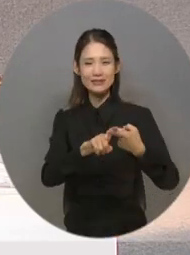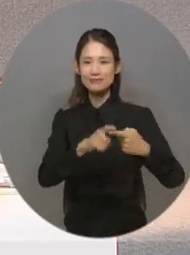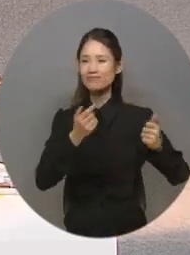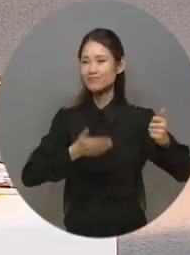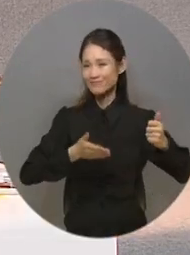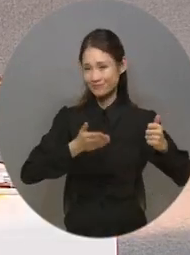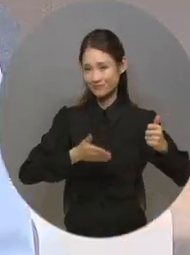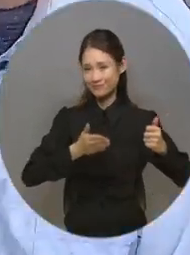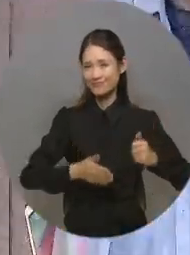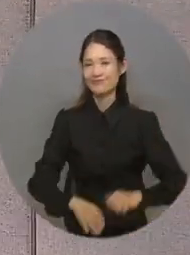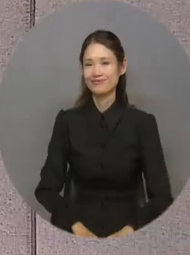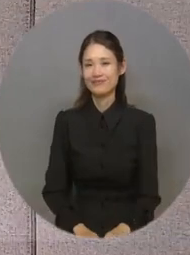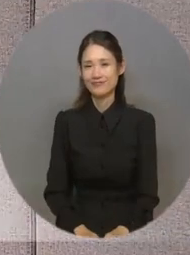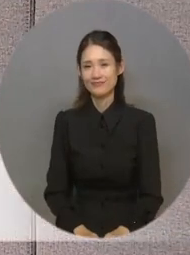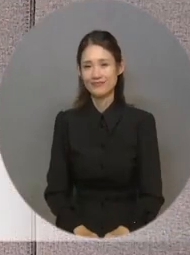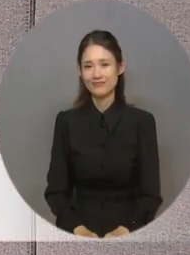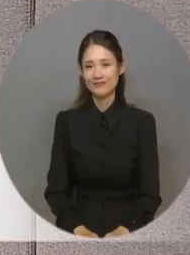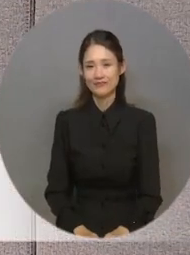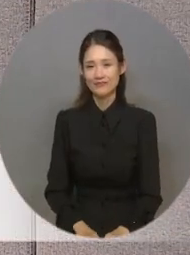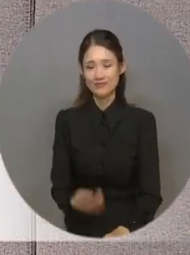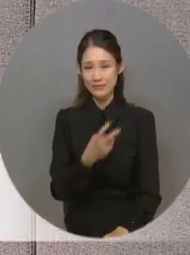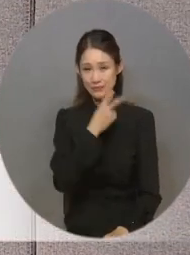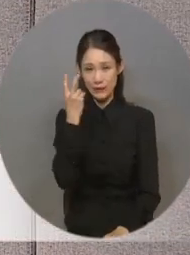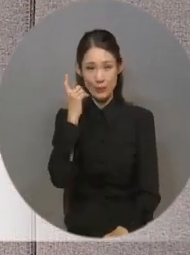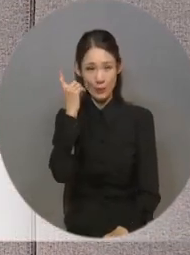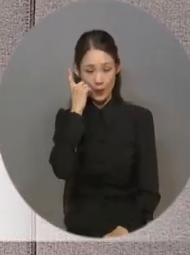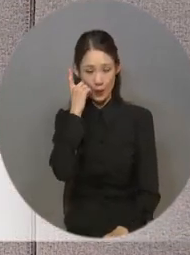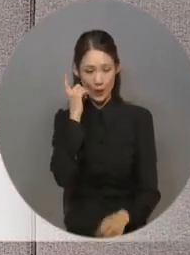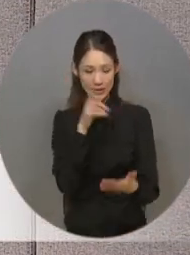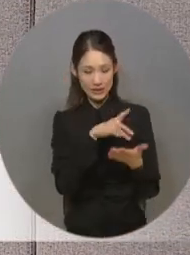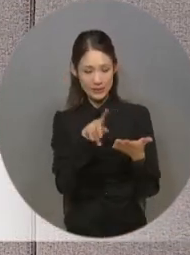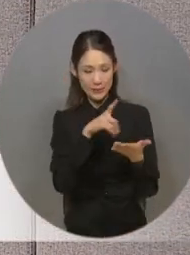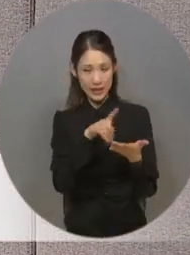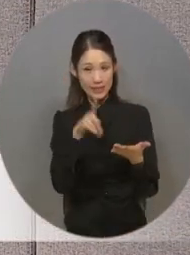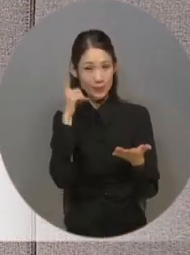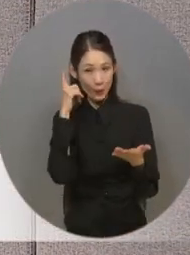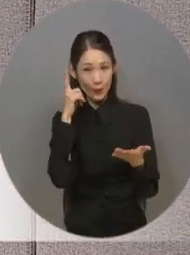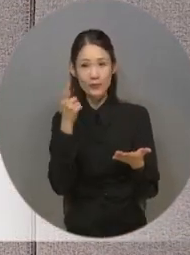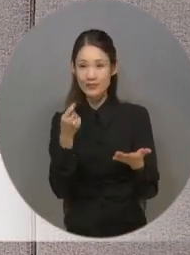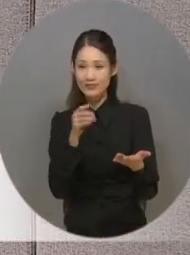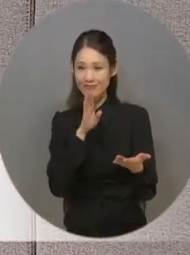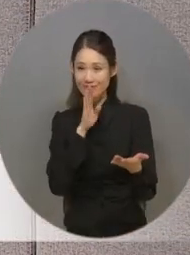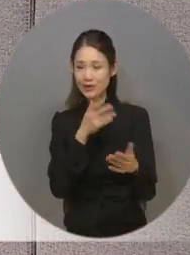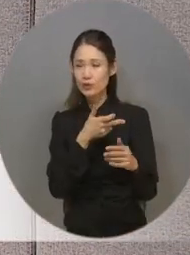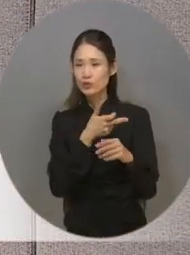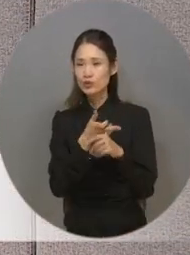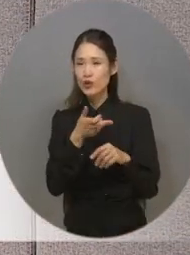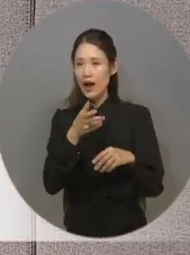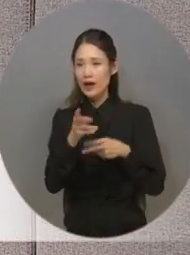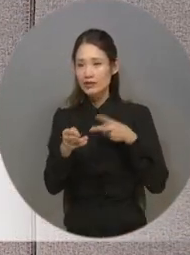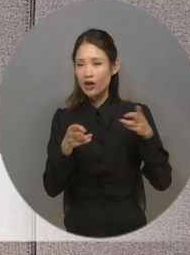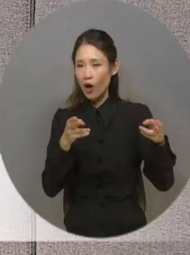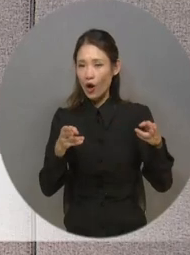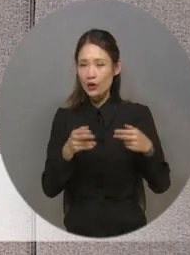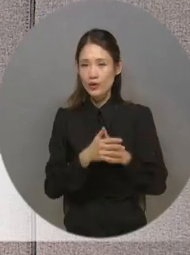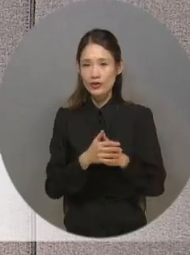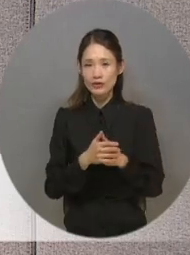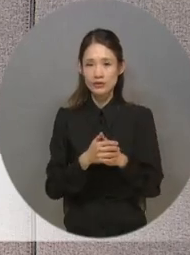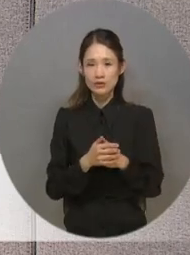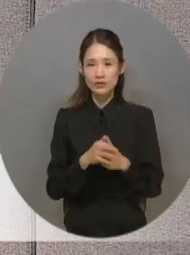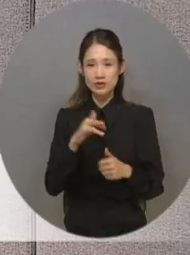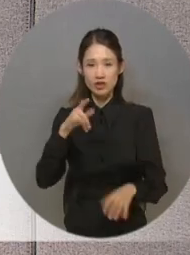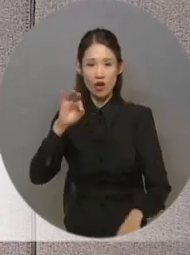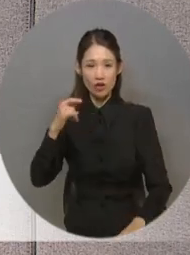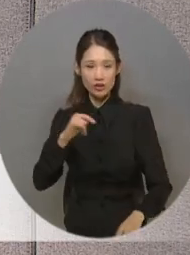가져주시면 고맙겠습니다. 스마트 핸드폰이라든지 촬영, 편집, 글에 대한 또 정의나 이런